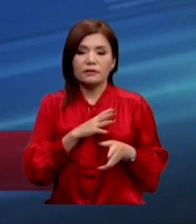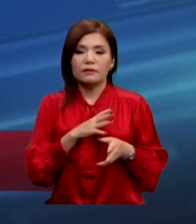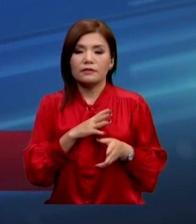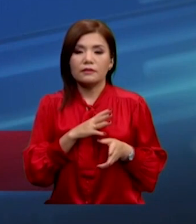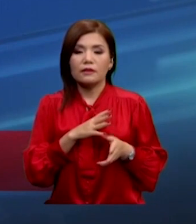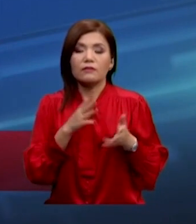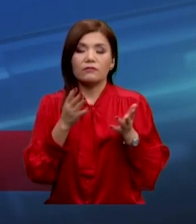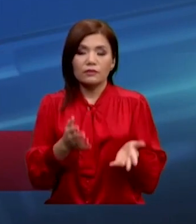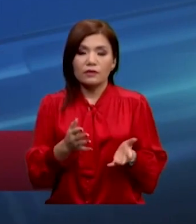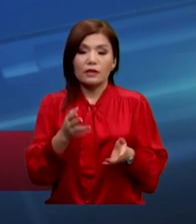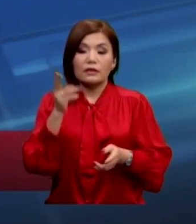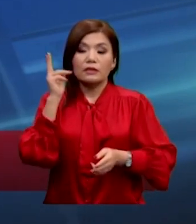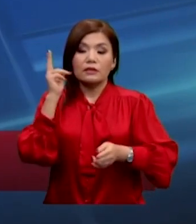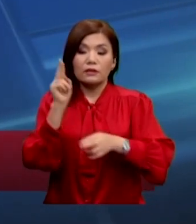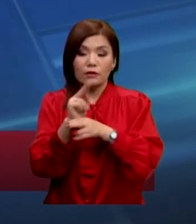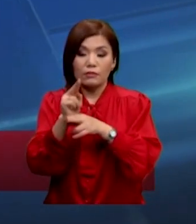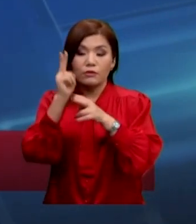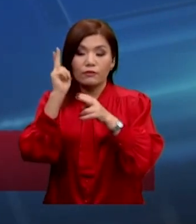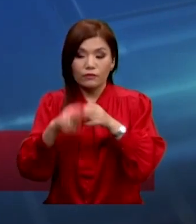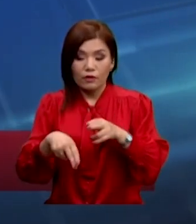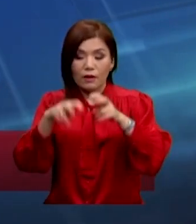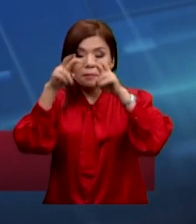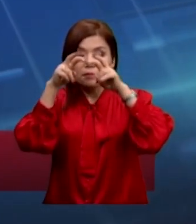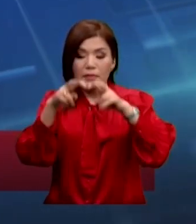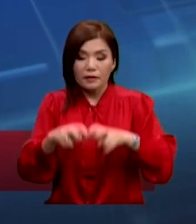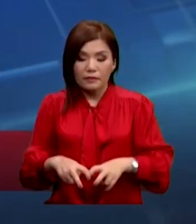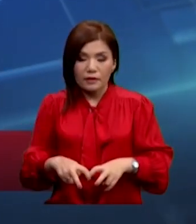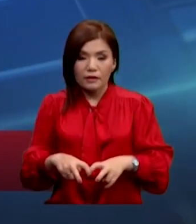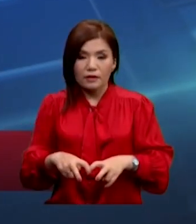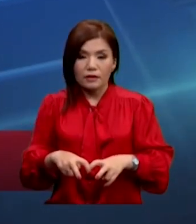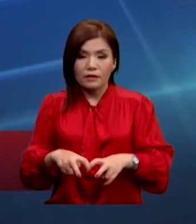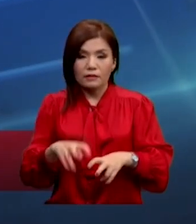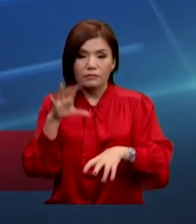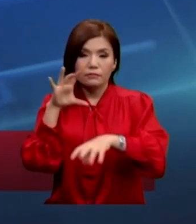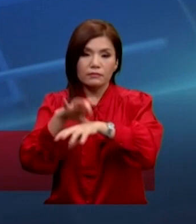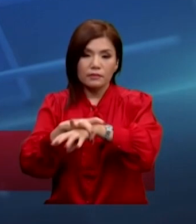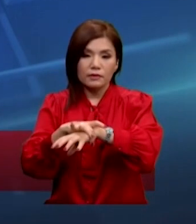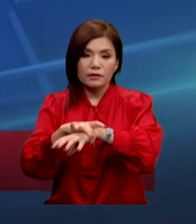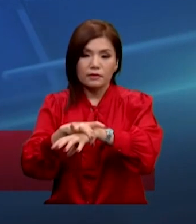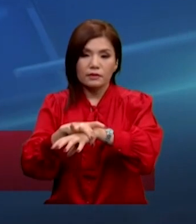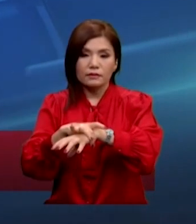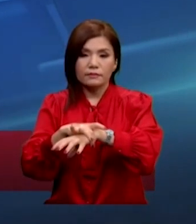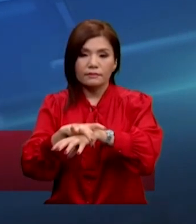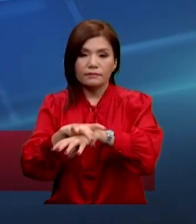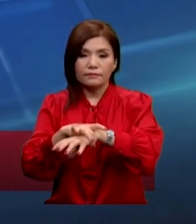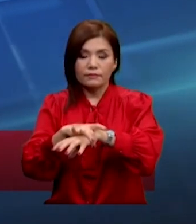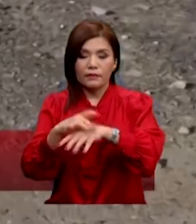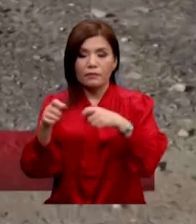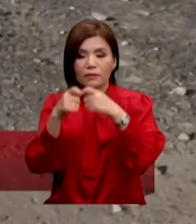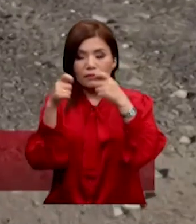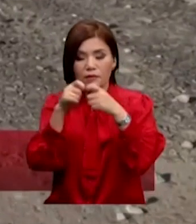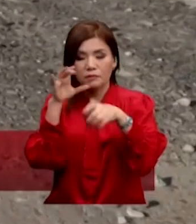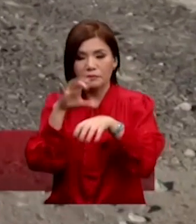И вот как закончили, начали вот проверку делать, выявились вот эти нарушения.